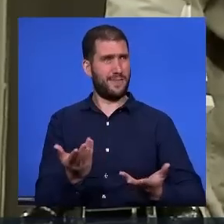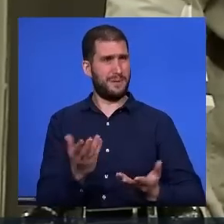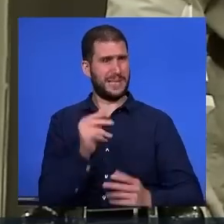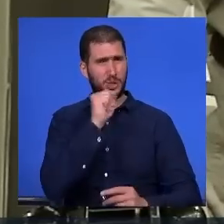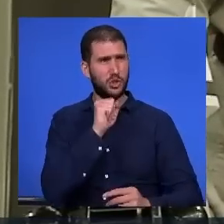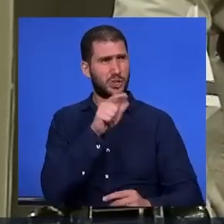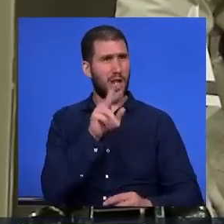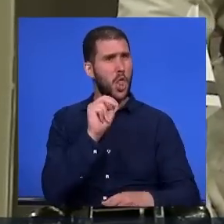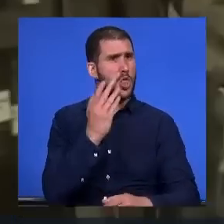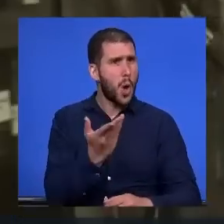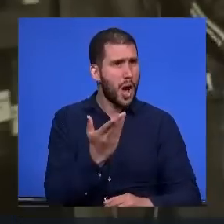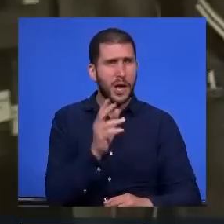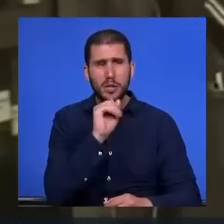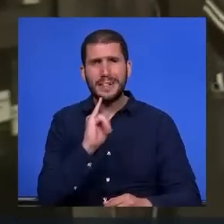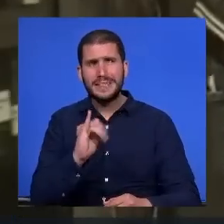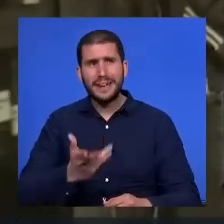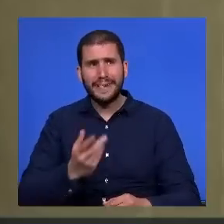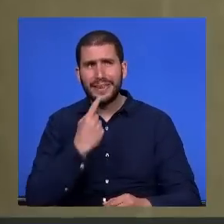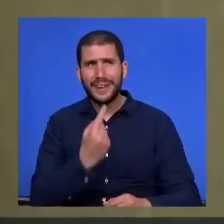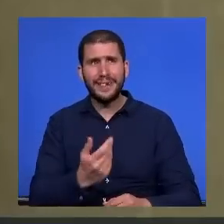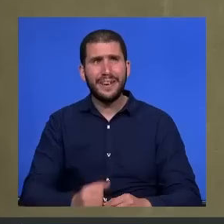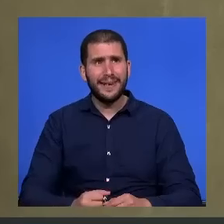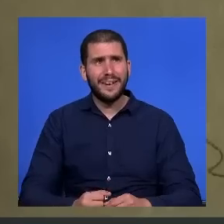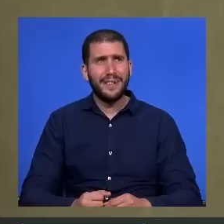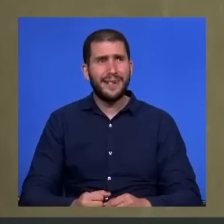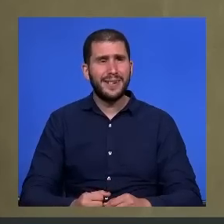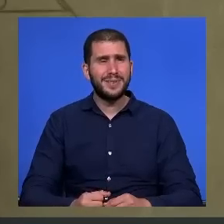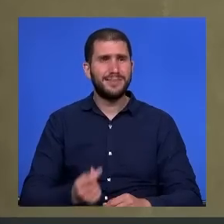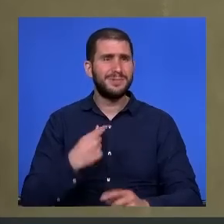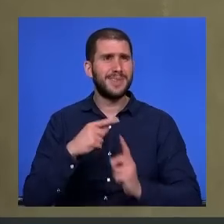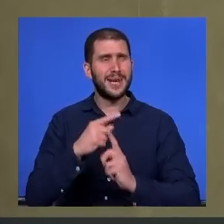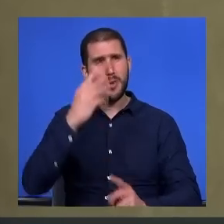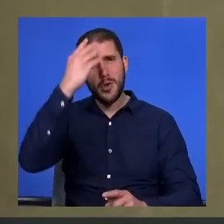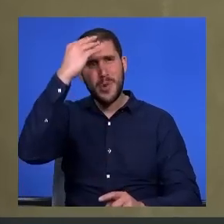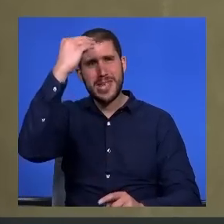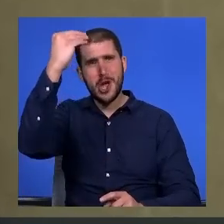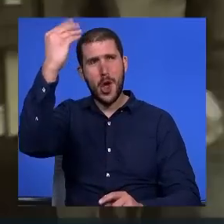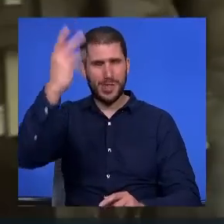שיר מדובר, נעלה? איזה שיר, איזה שיר. תגידי לו. I'm gonna stand in like a unicorn.